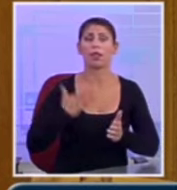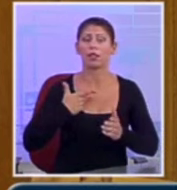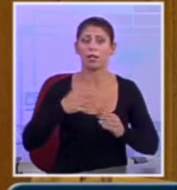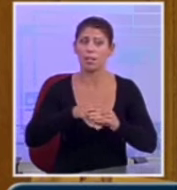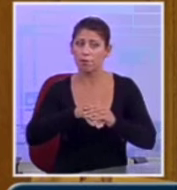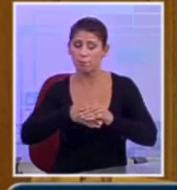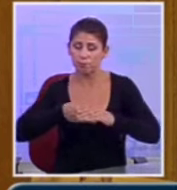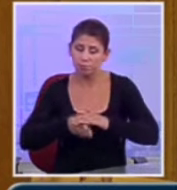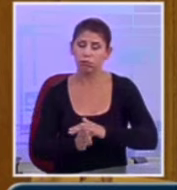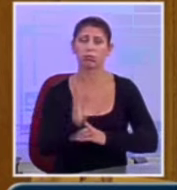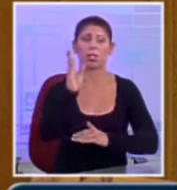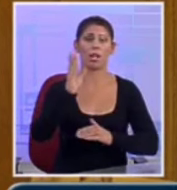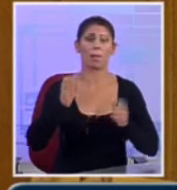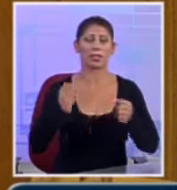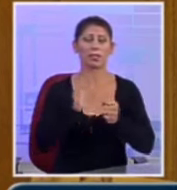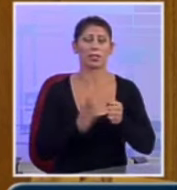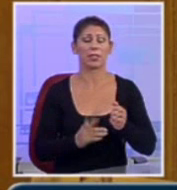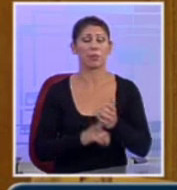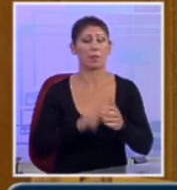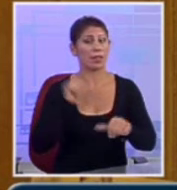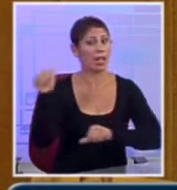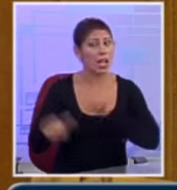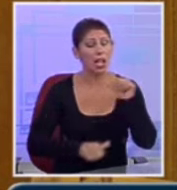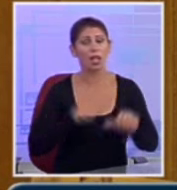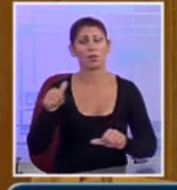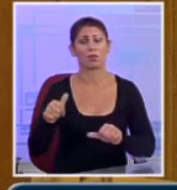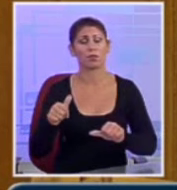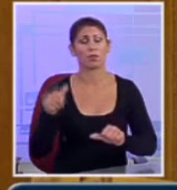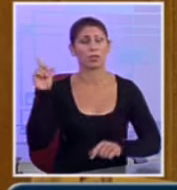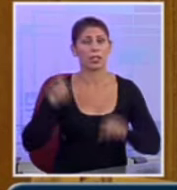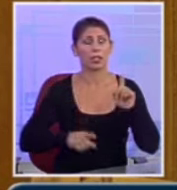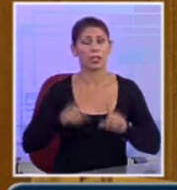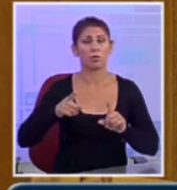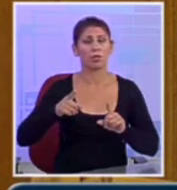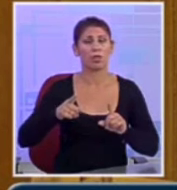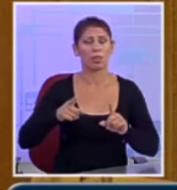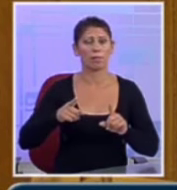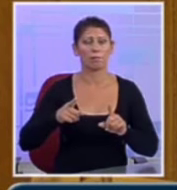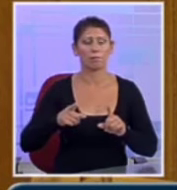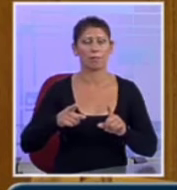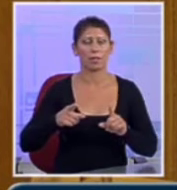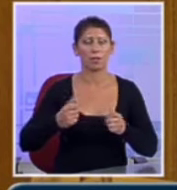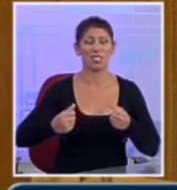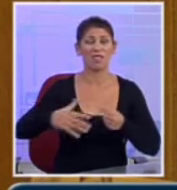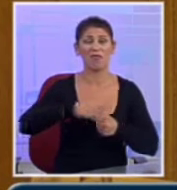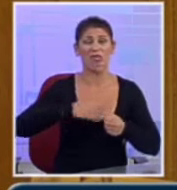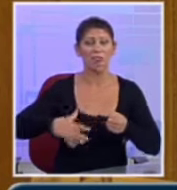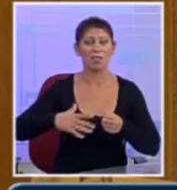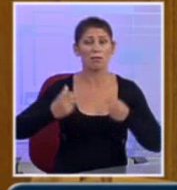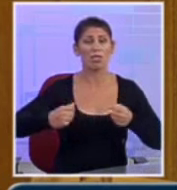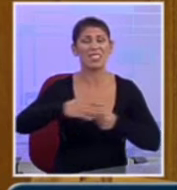κρίση, πρέπει να ανατρέψουμε ορισμένα από τα βάθρα στα οποία στηρίχθηκε